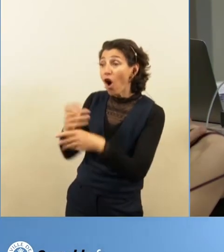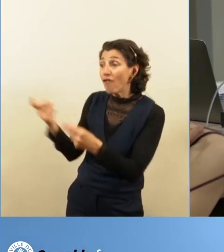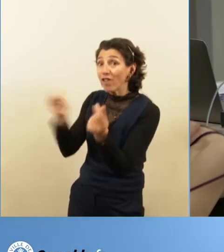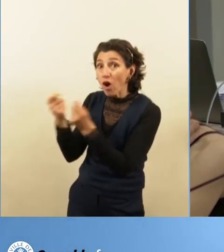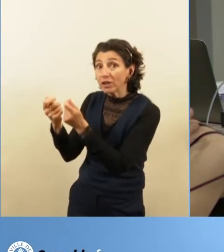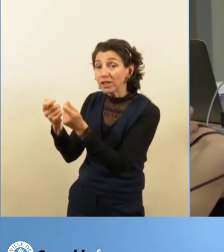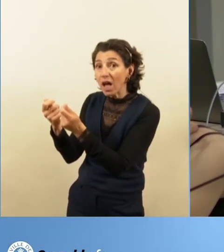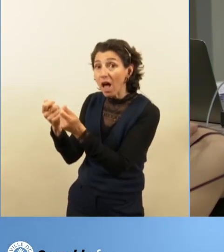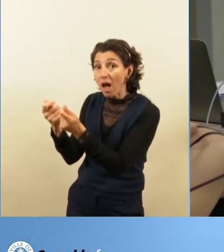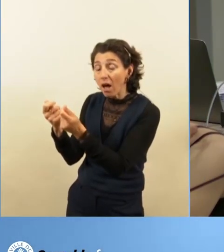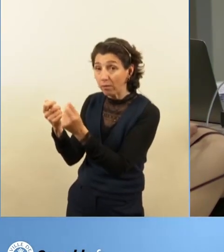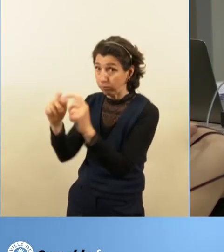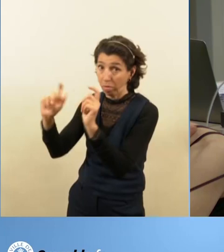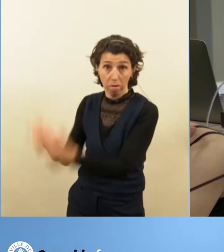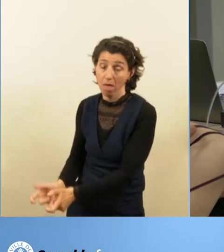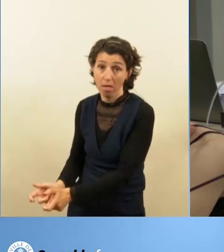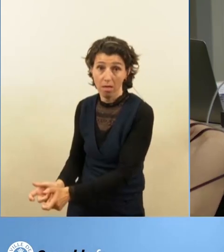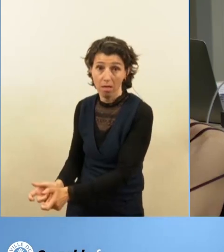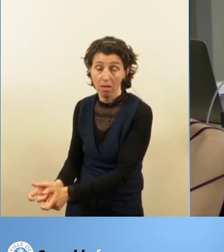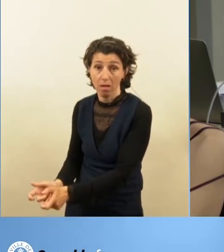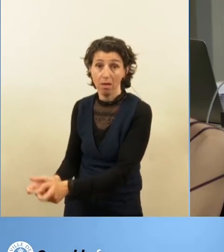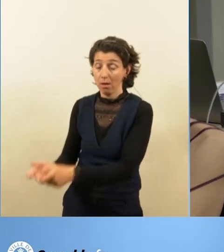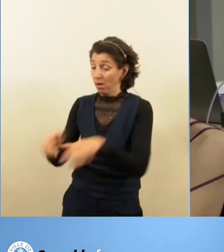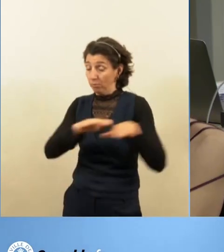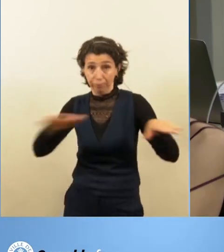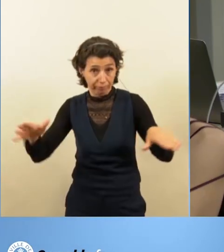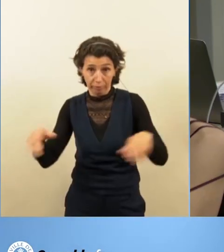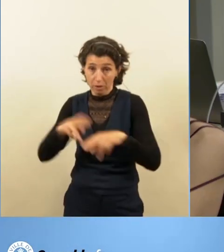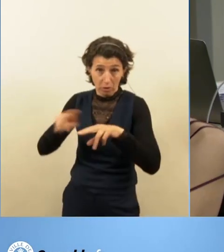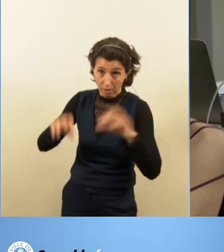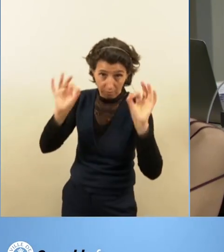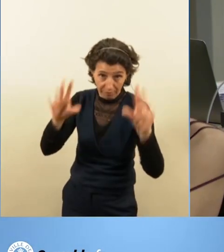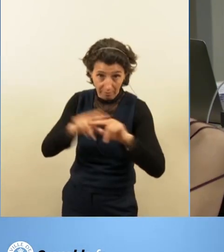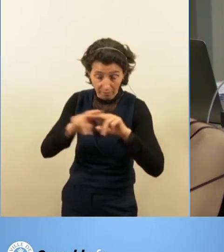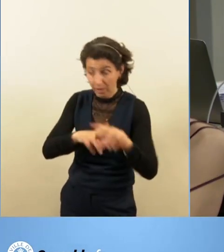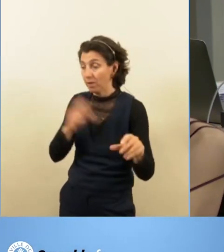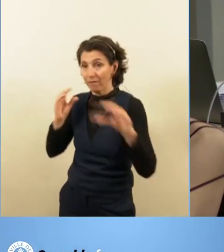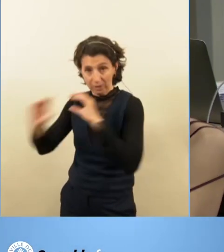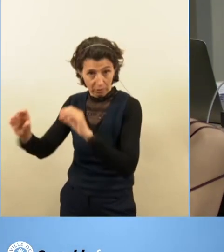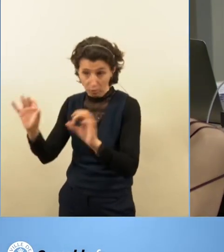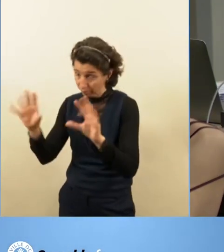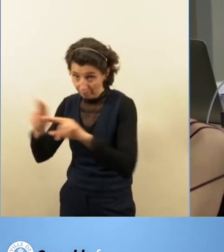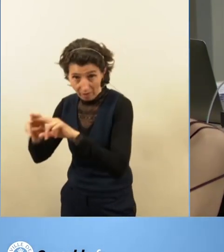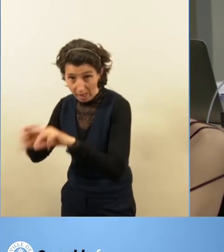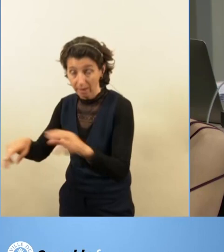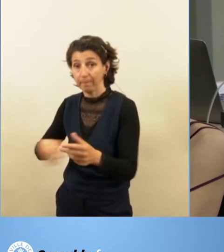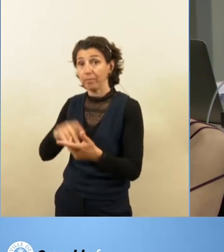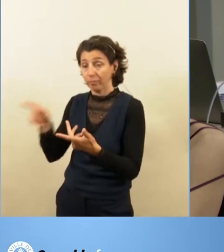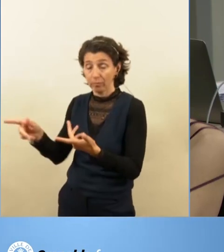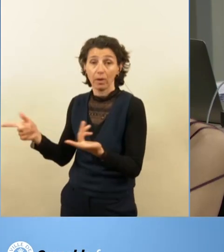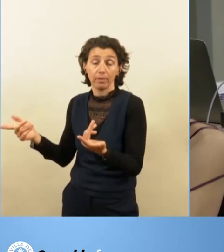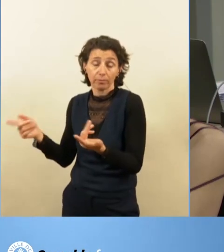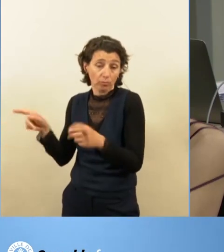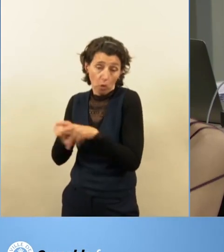défaut d'entretien de la flotte existence désastreuse en matière d'investissement et il a subi aussi comme beaucoup d'autres acteurs